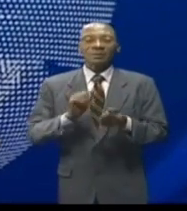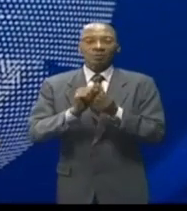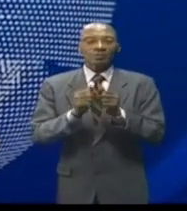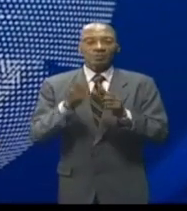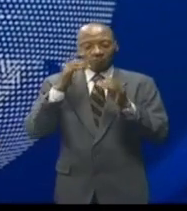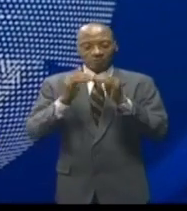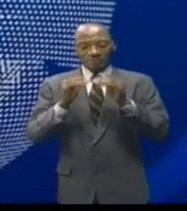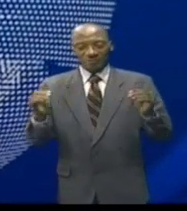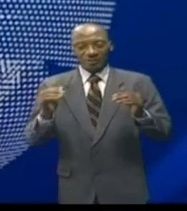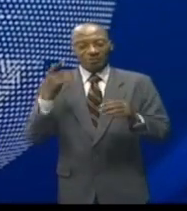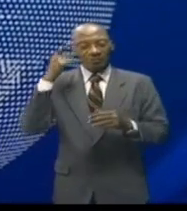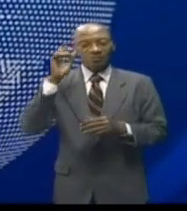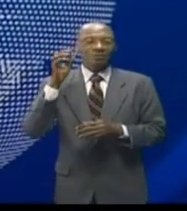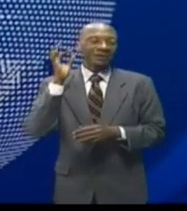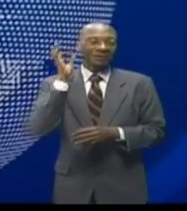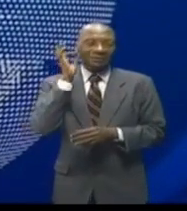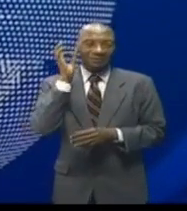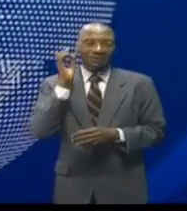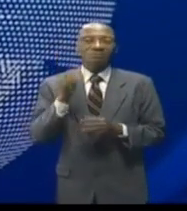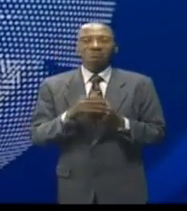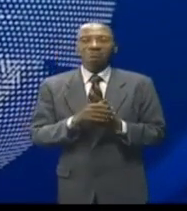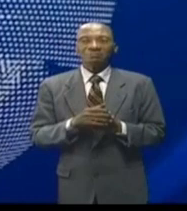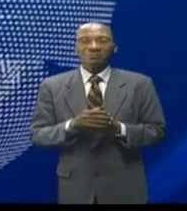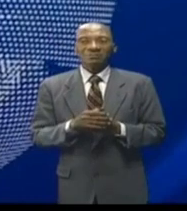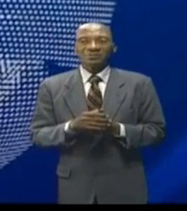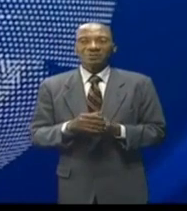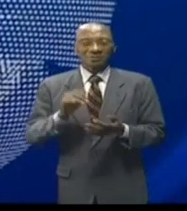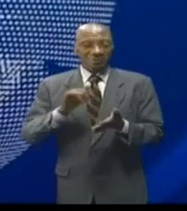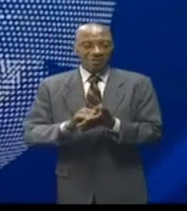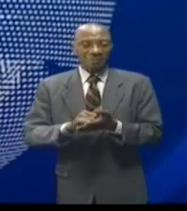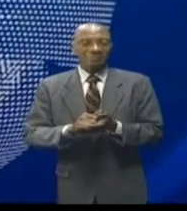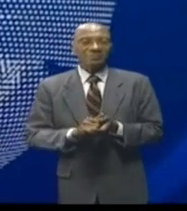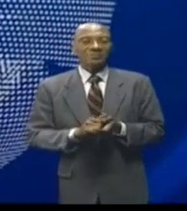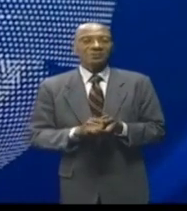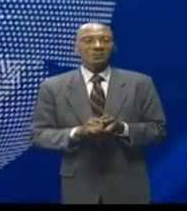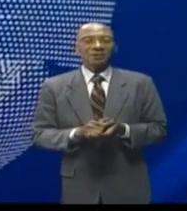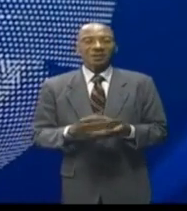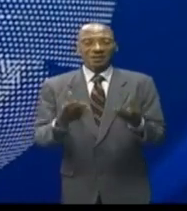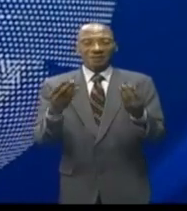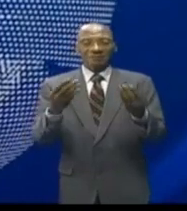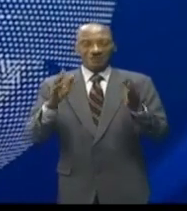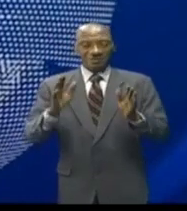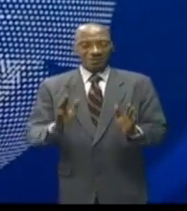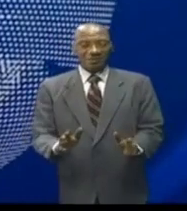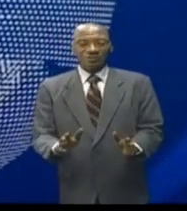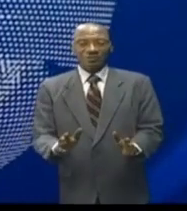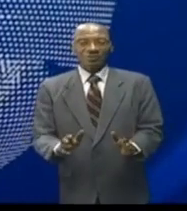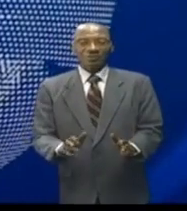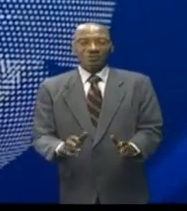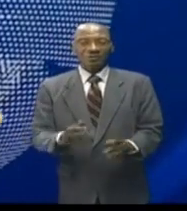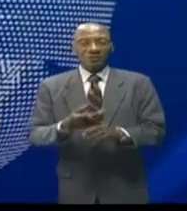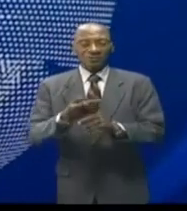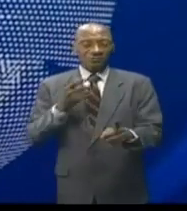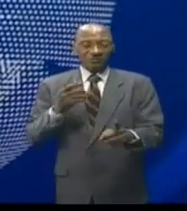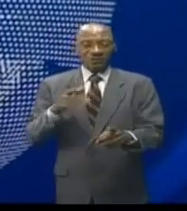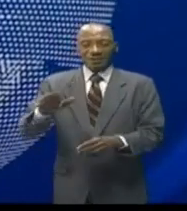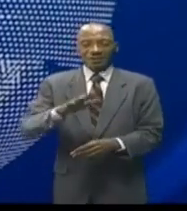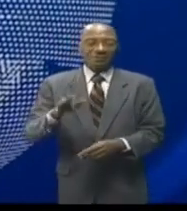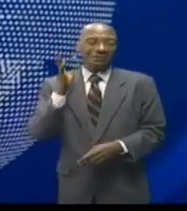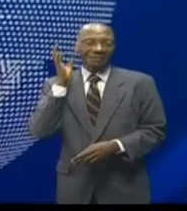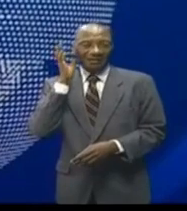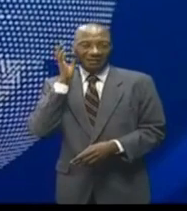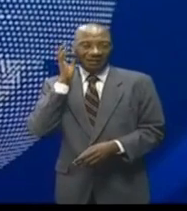nairobie a fait l'objet d'une entrevue entre le facilitateur ou kenyata ancien président